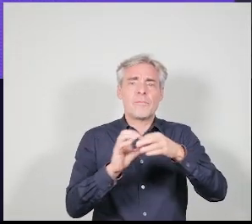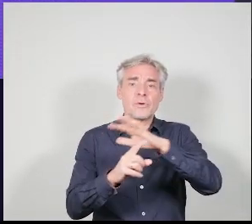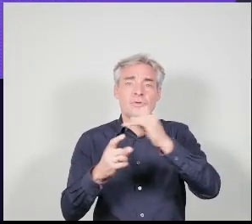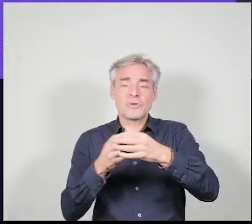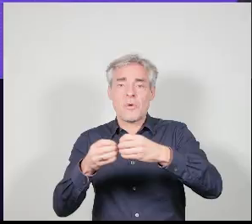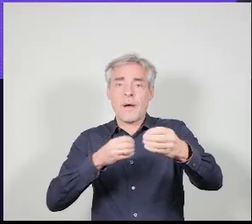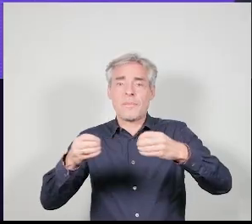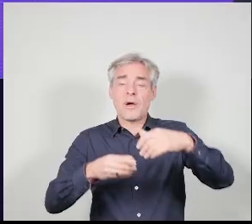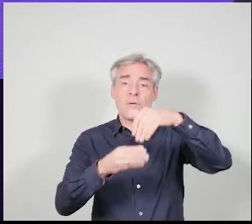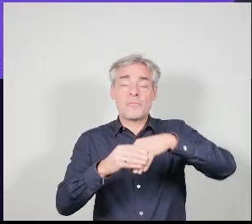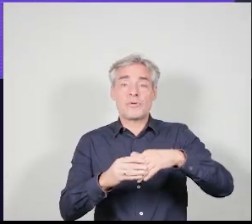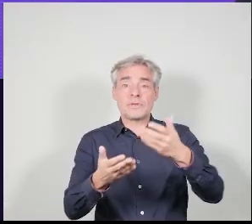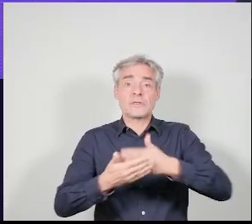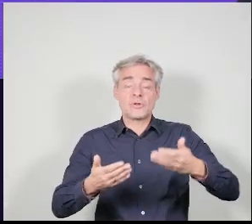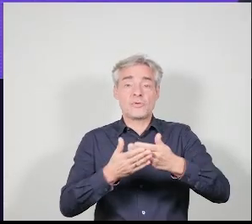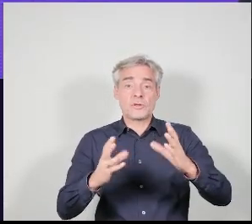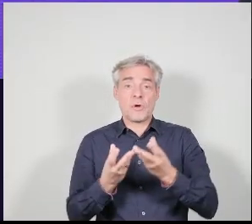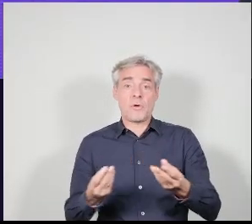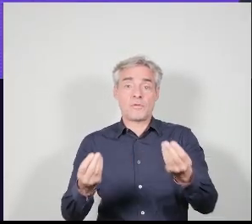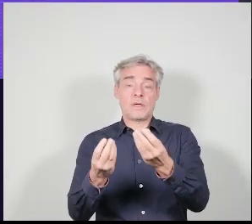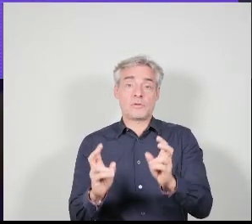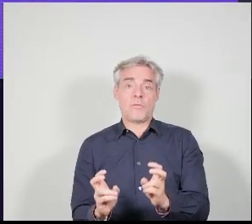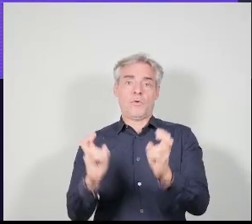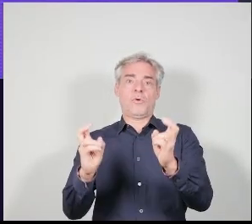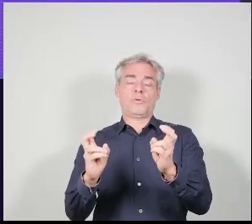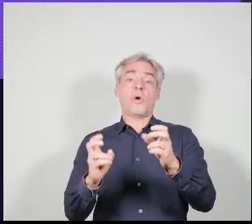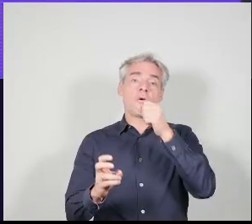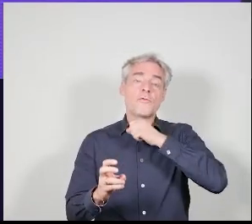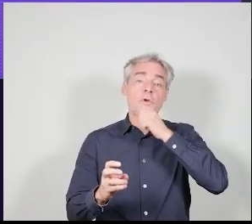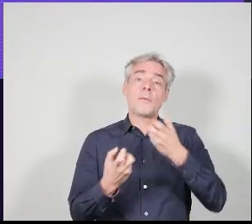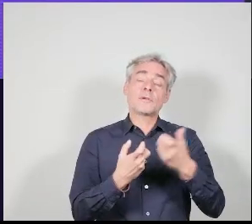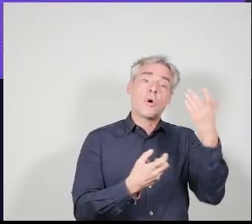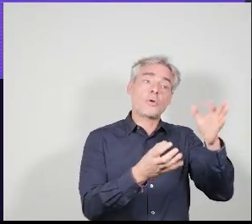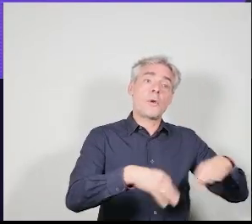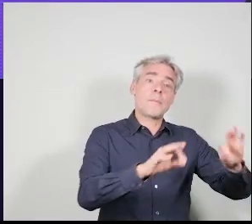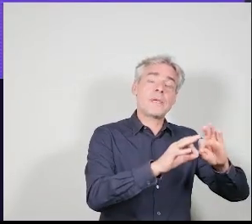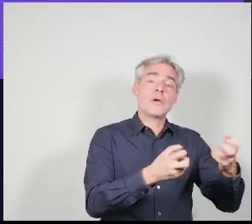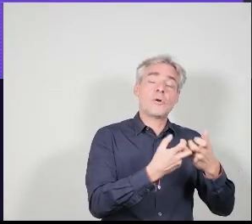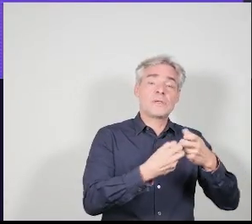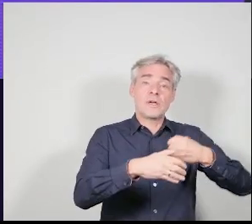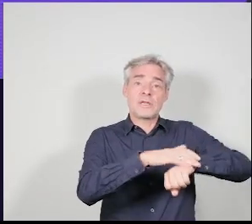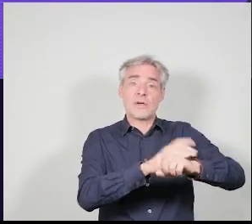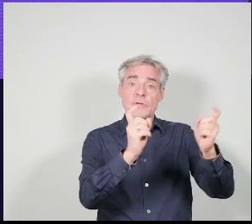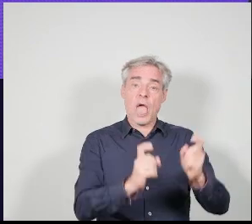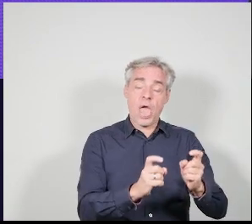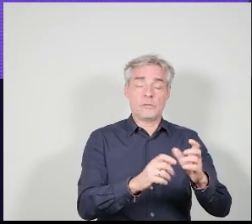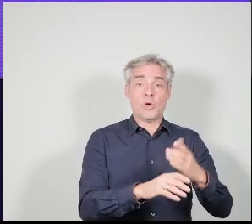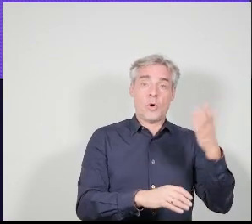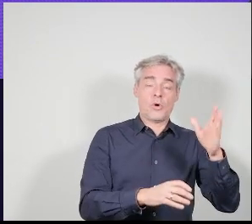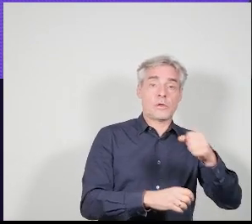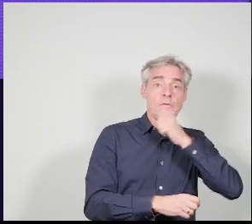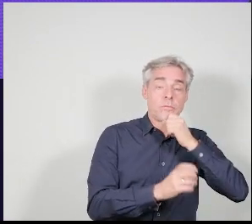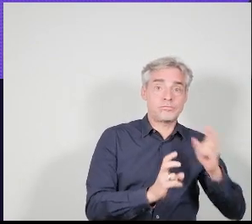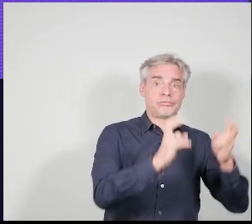il y a des phénomènes démographiques bien connus qui fait que, mais dans d'autres pays d'ailleurs, quand on parle de care déficit, on voit comment certains pays,